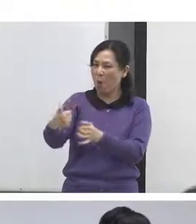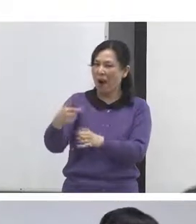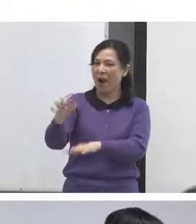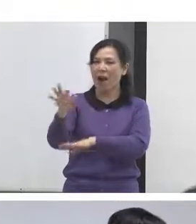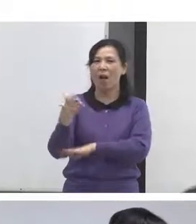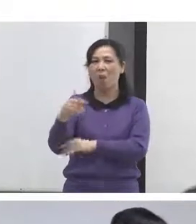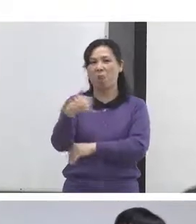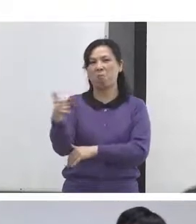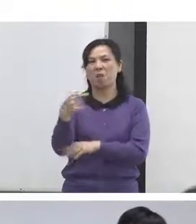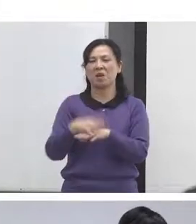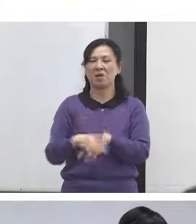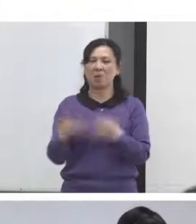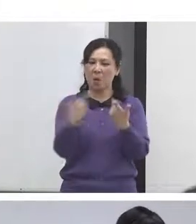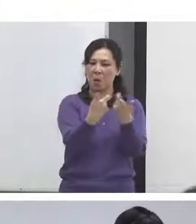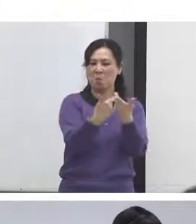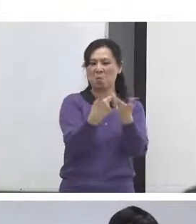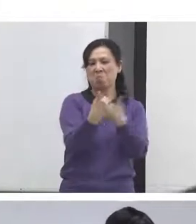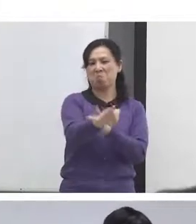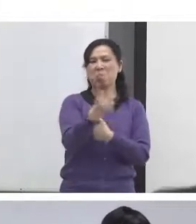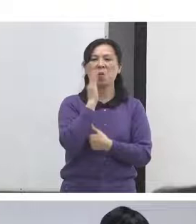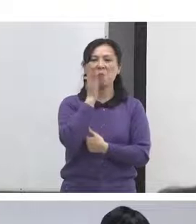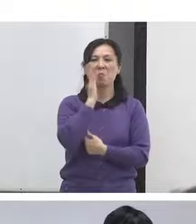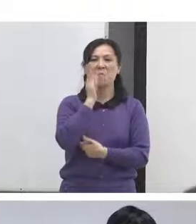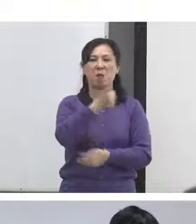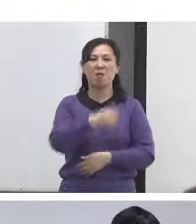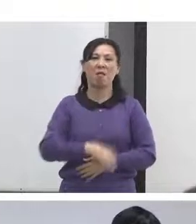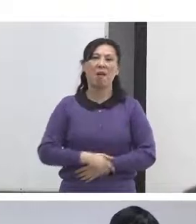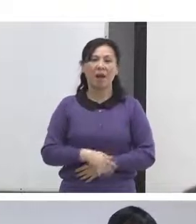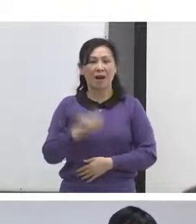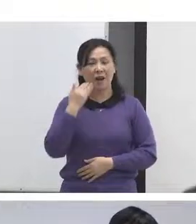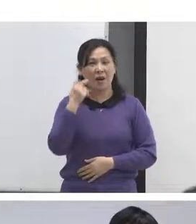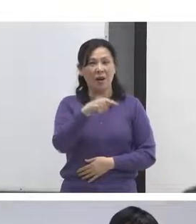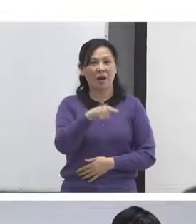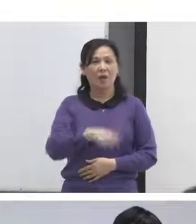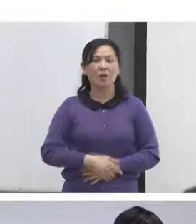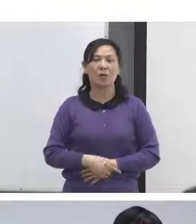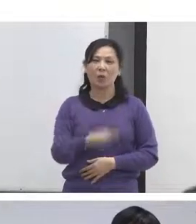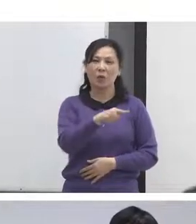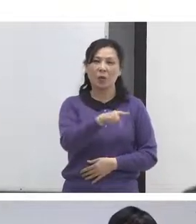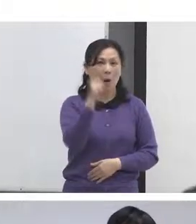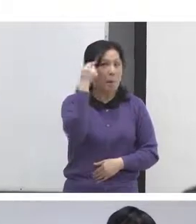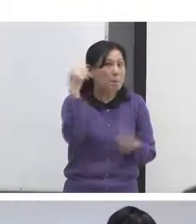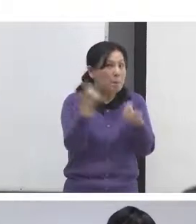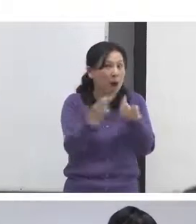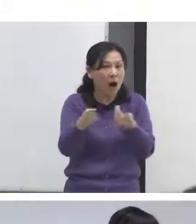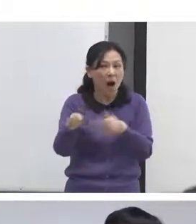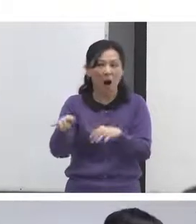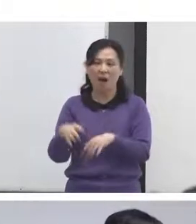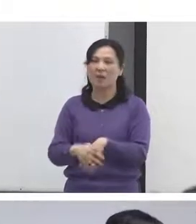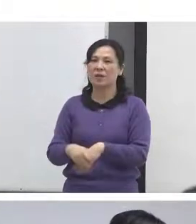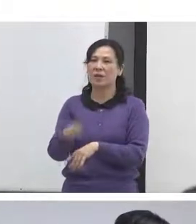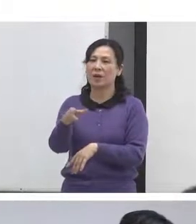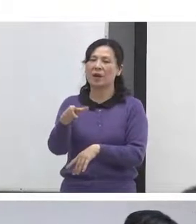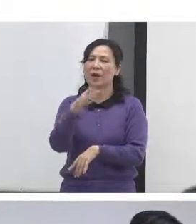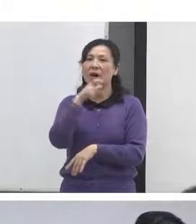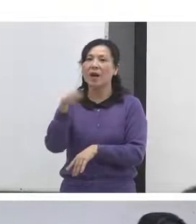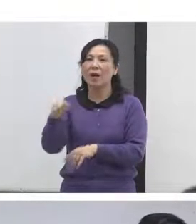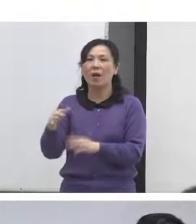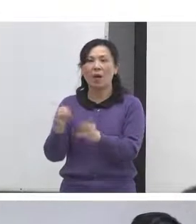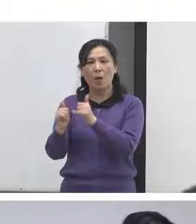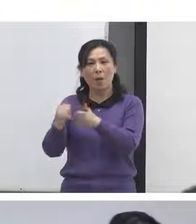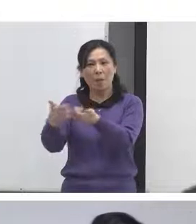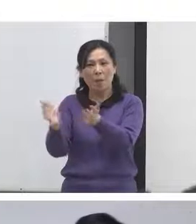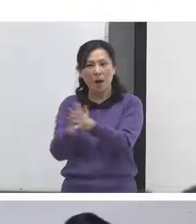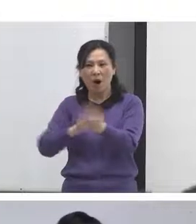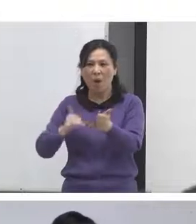这样。所以刚刚讲的就是那个不提供资料必须得到民间委员的同意的这件事，或许就没有这个机制就不成立了。